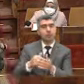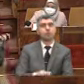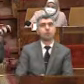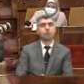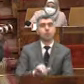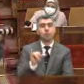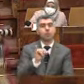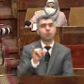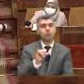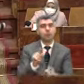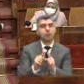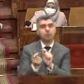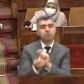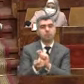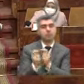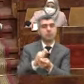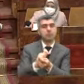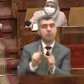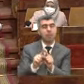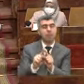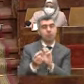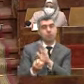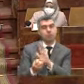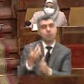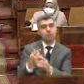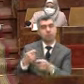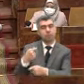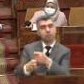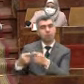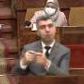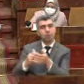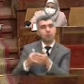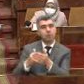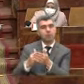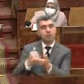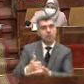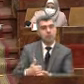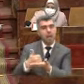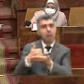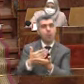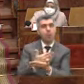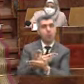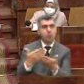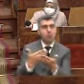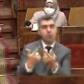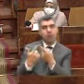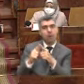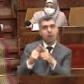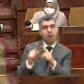هي التحولات الممكنة لإعادة هيكلة الاقتصاد المغربي ودعم قدراته التنافسية